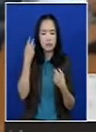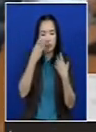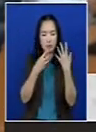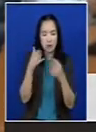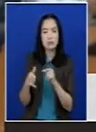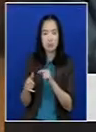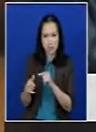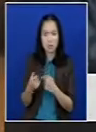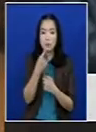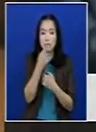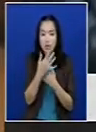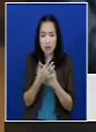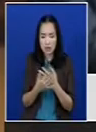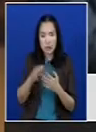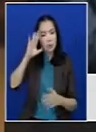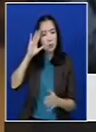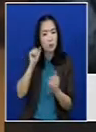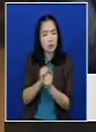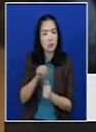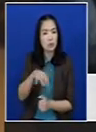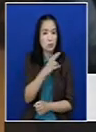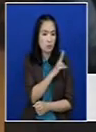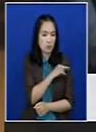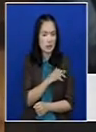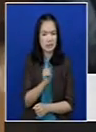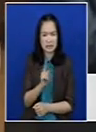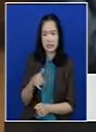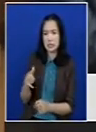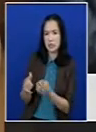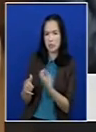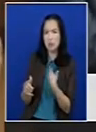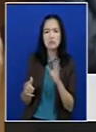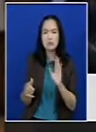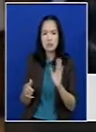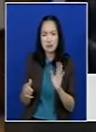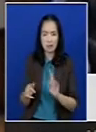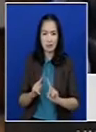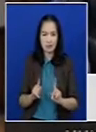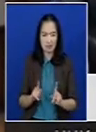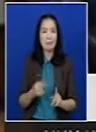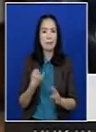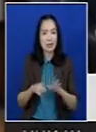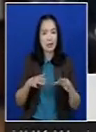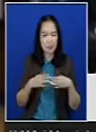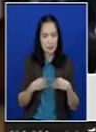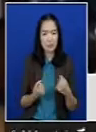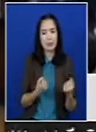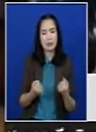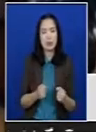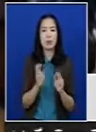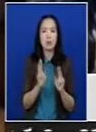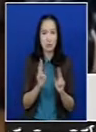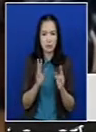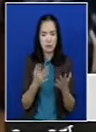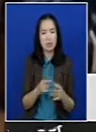างการตรวจผลเลือดจากโรงพยาบาลตำรวจผู้ต้องหาให้การปฏิเสธในข้อหานี้นะคะแต่รับสารภาพข้อหาขับรถประมาทให้ผู้อื่น